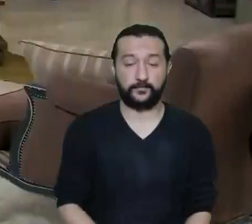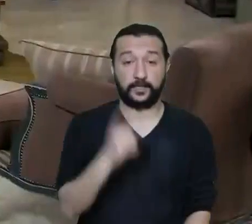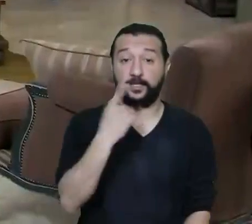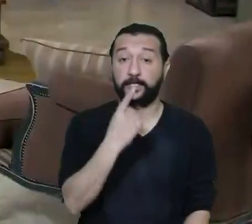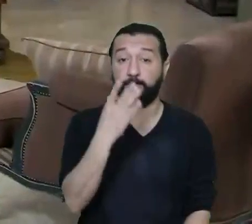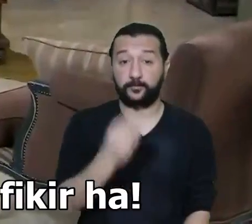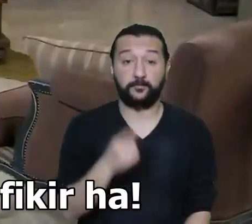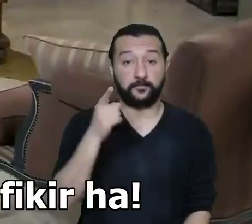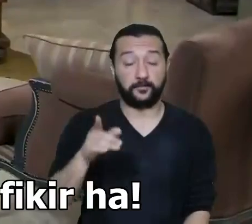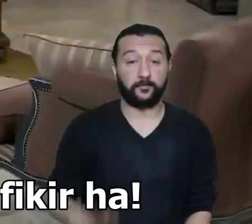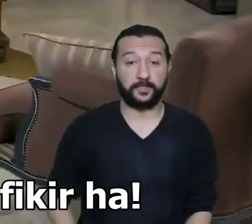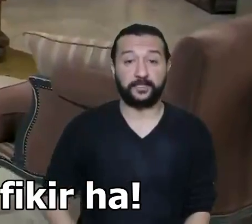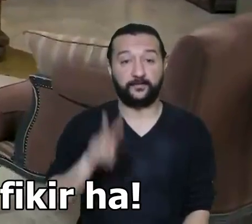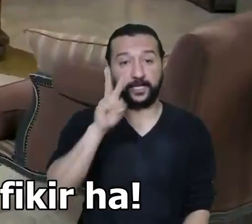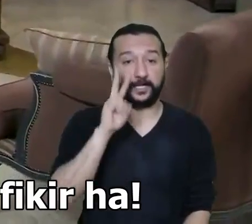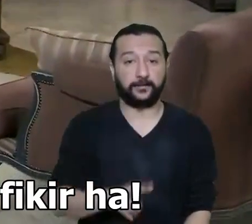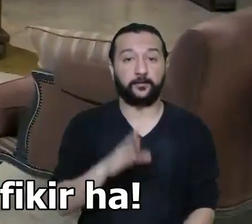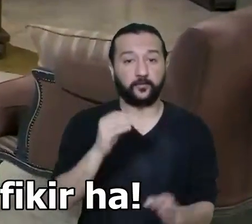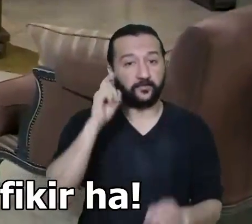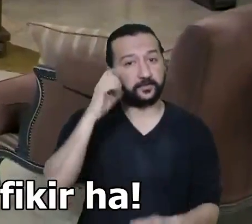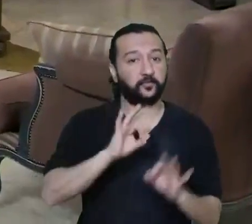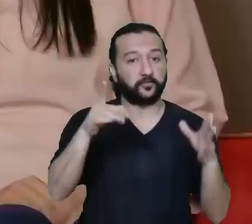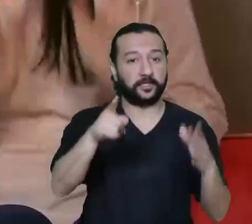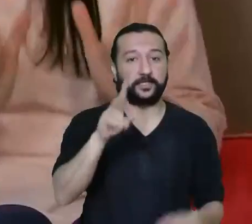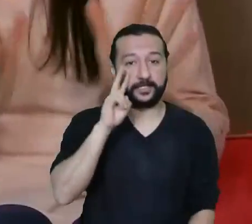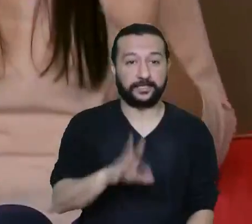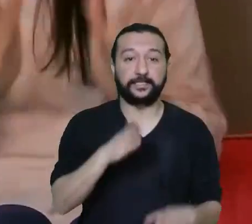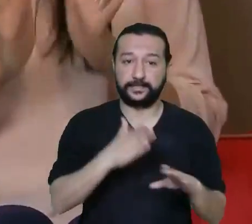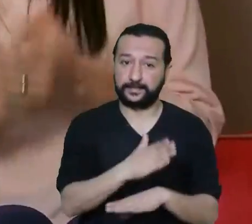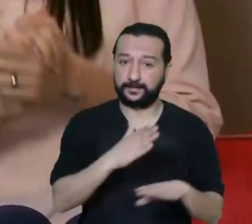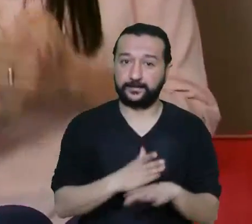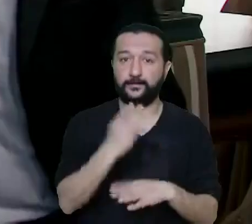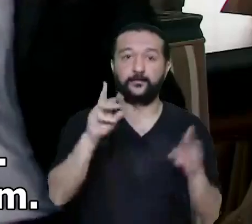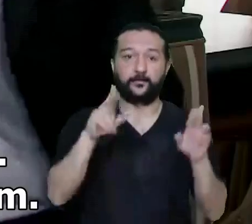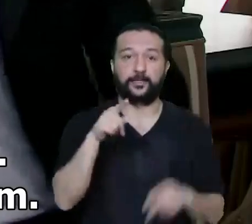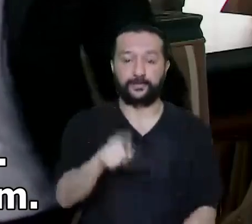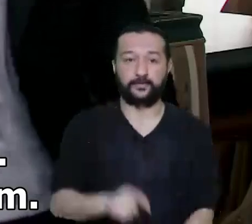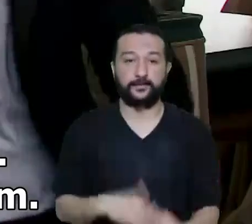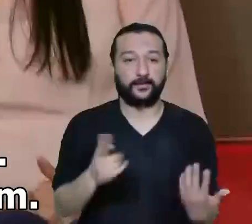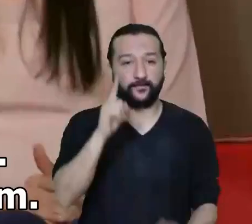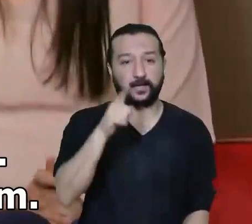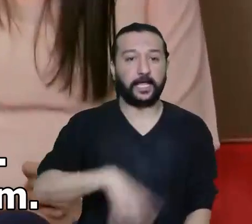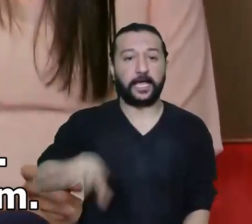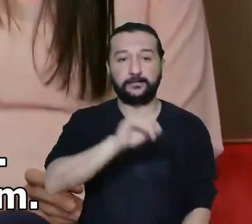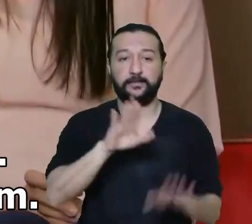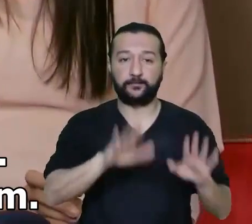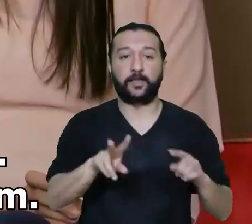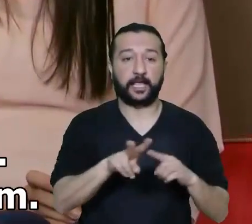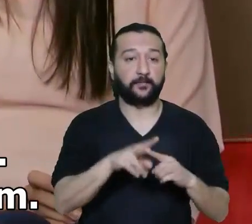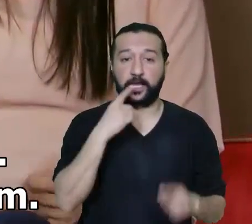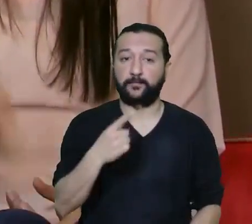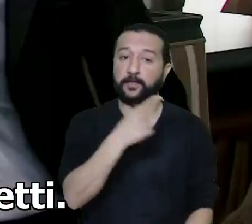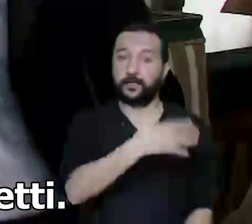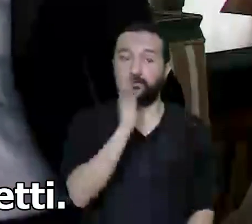Yalnız bir şey söyleyeyim mi bacanak? Vallahi çok orijinal bir fikir ha. Kesinlikle, çok romantik. Vallahi herkes tamam da Kemal'im ne